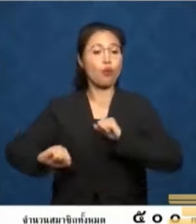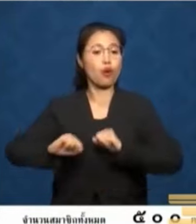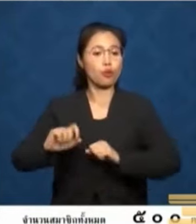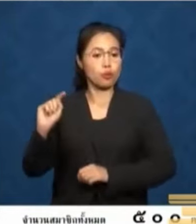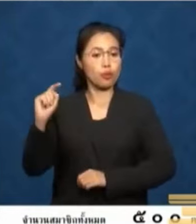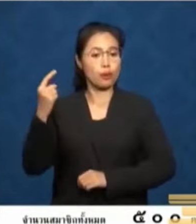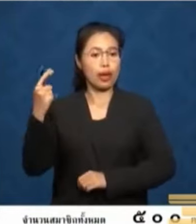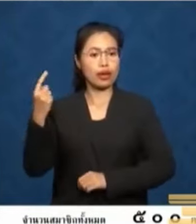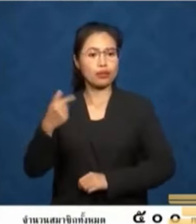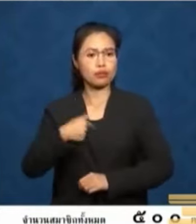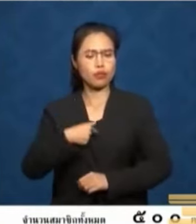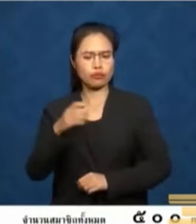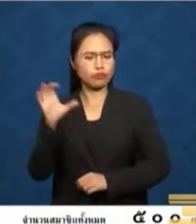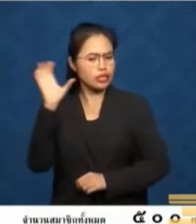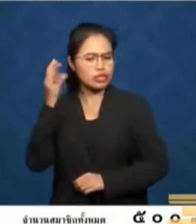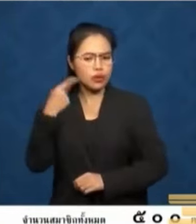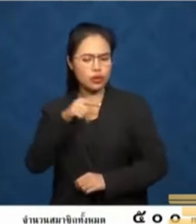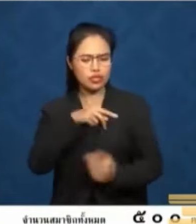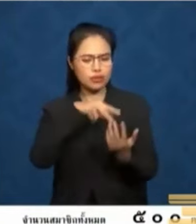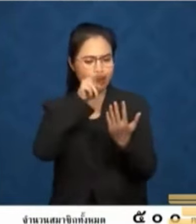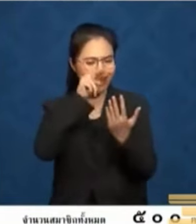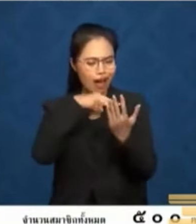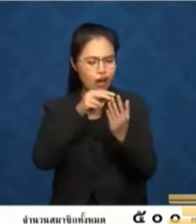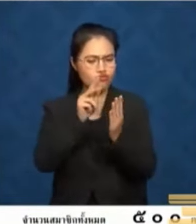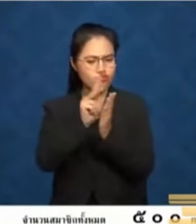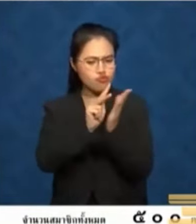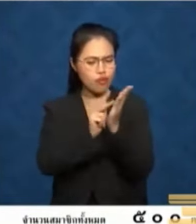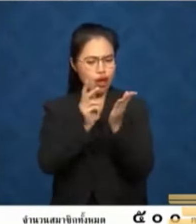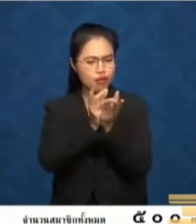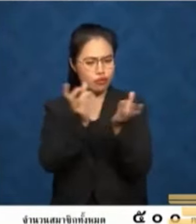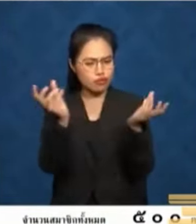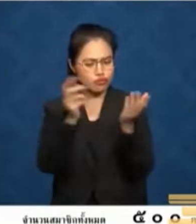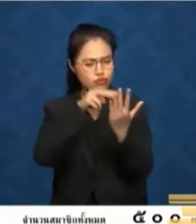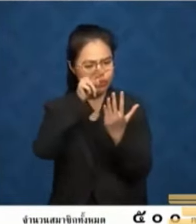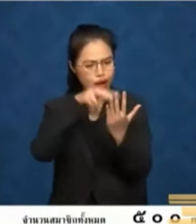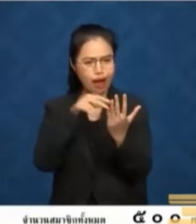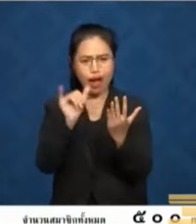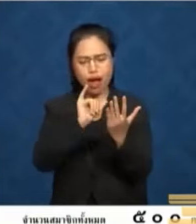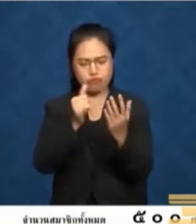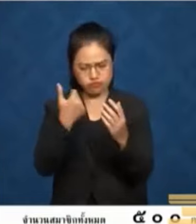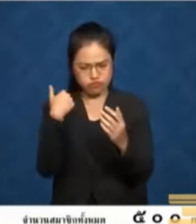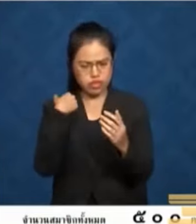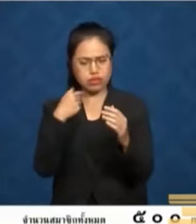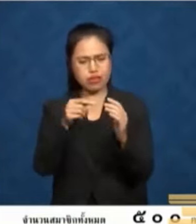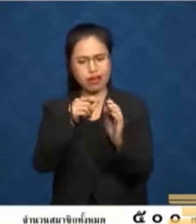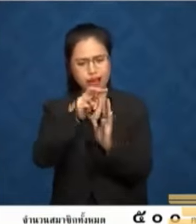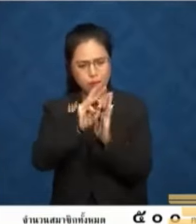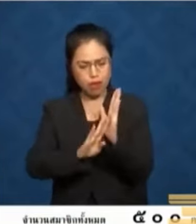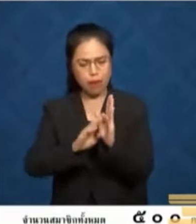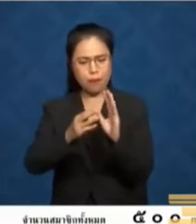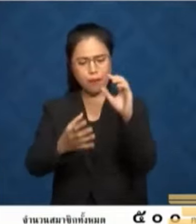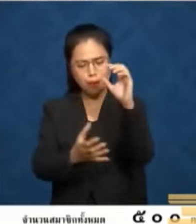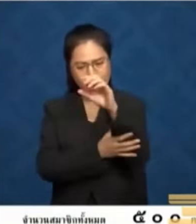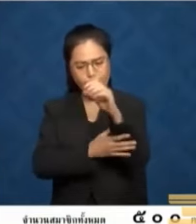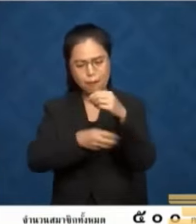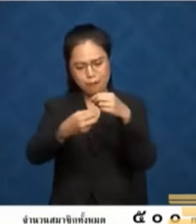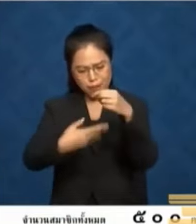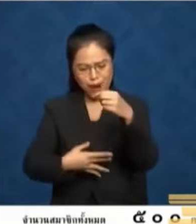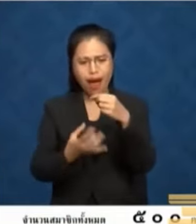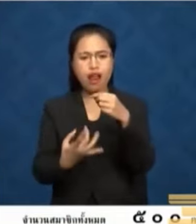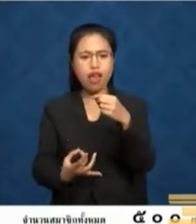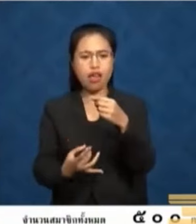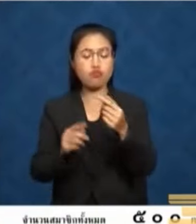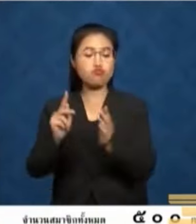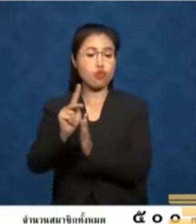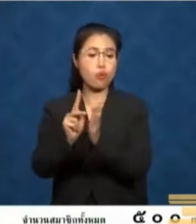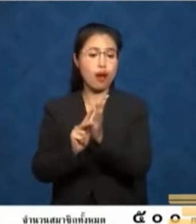เชื่อว่าท่านประธานจะไม่อ่านกฎหมายรัฐธรรมนูญผมไม่เชื่อว่าท่านประธานจะไม่อ่านข้อบังคับไอ้กฎหมายที่เส่งมาใน